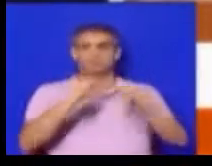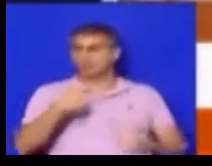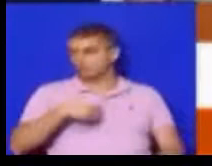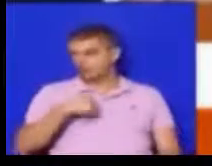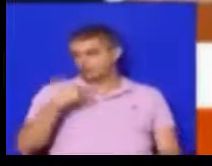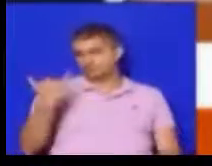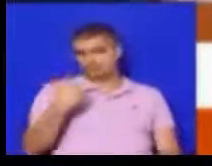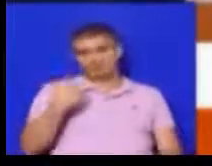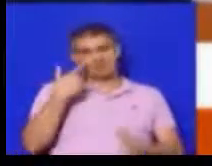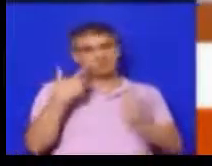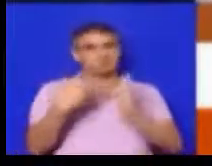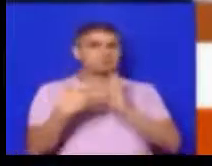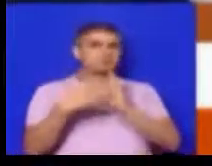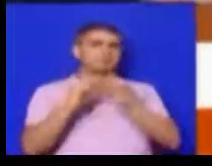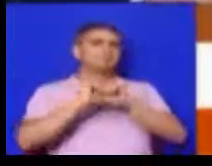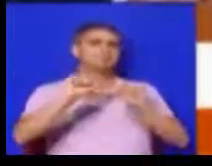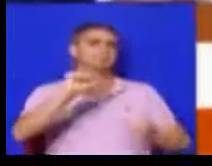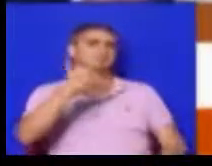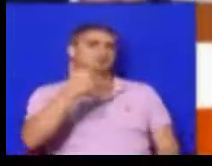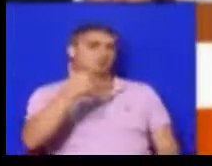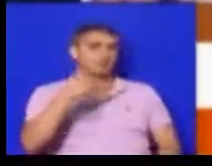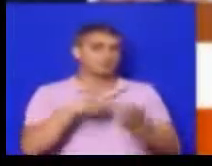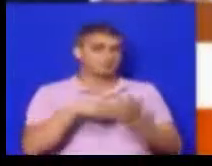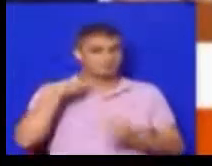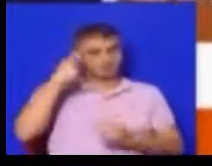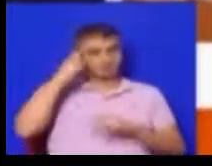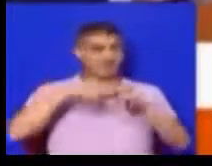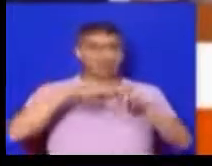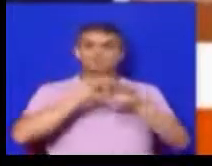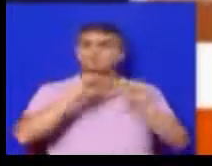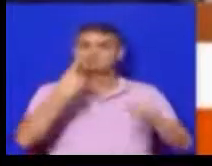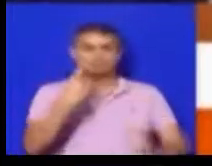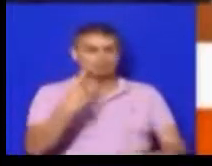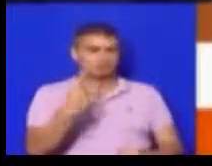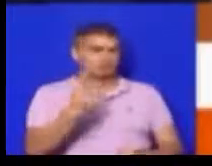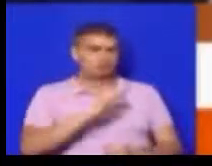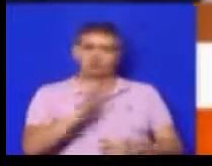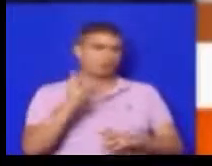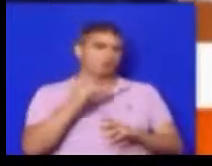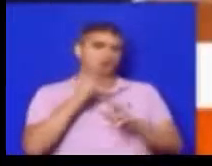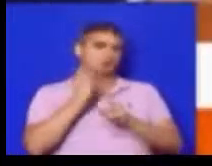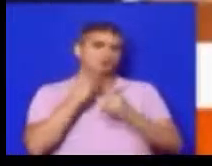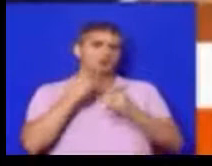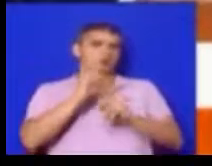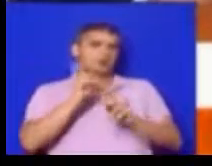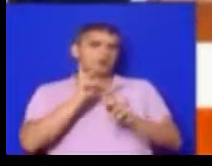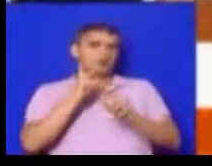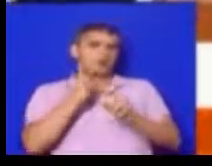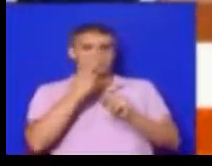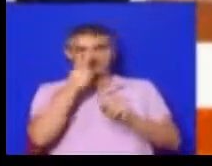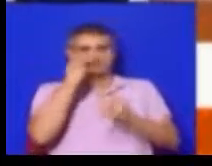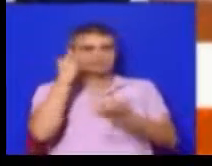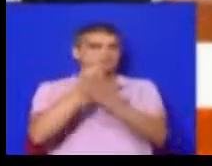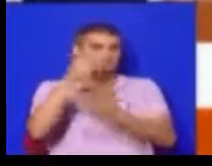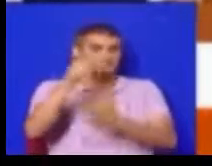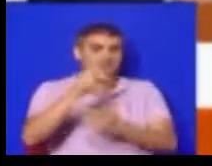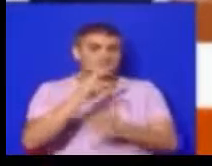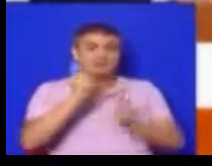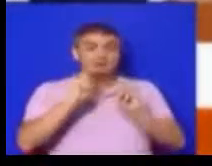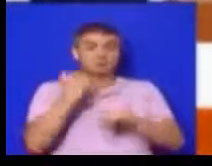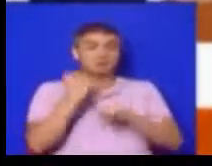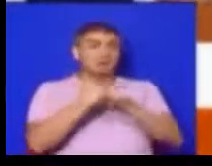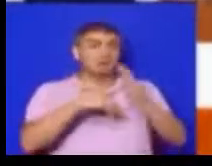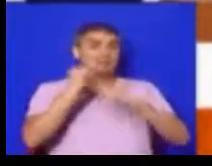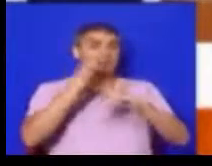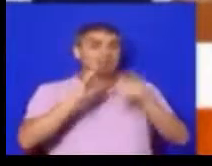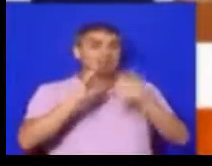כלל בודקים את הפצצה הראשונה, כי ההנחה היא שאחרי פצצה אחת לא מתעסקים איתה. האפשרות לפרוץ לפצצה אחת